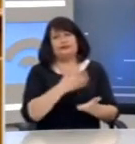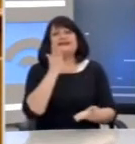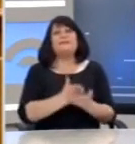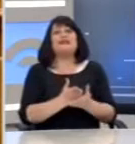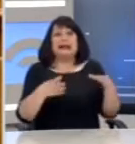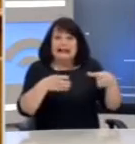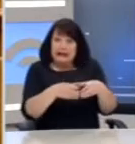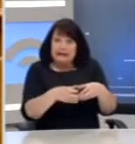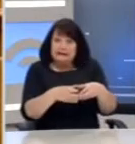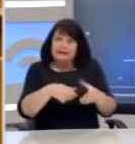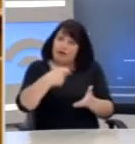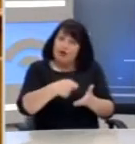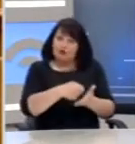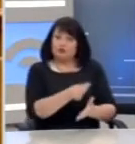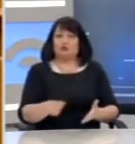τάξης.